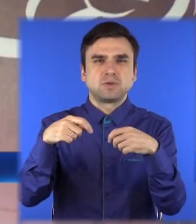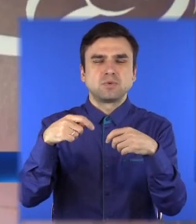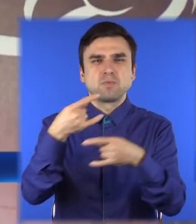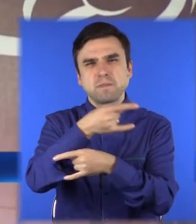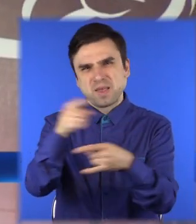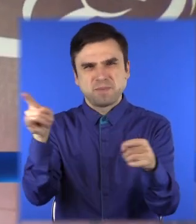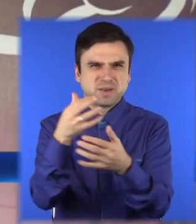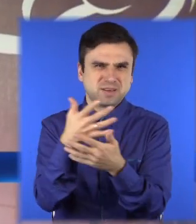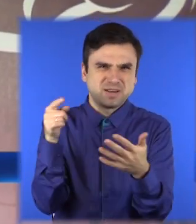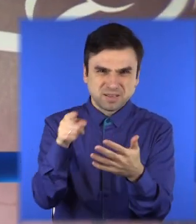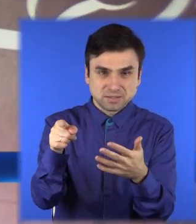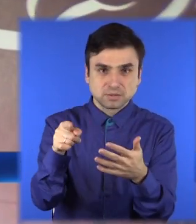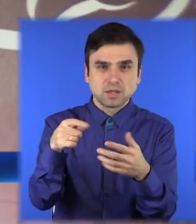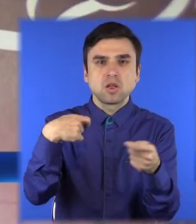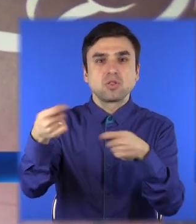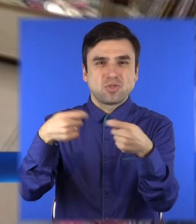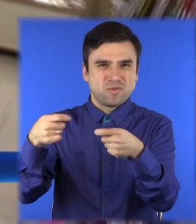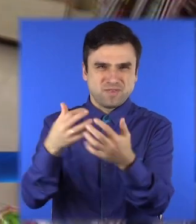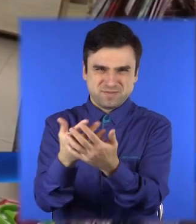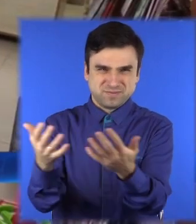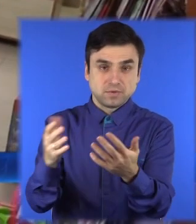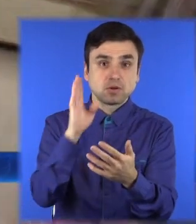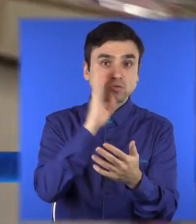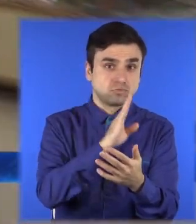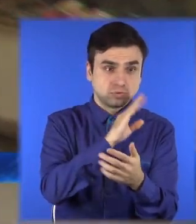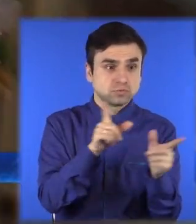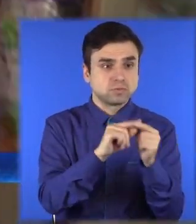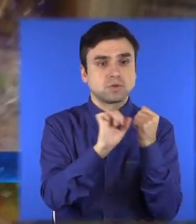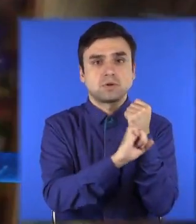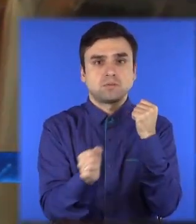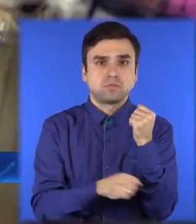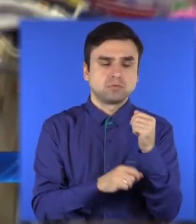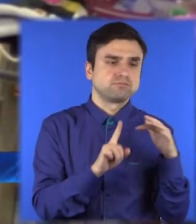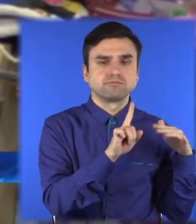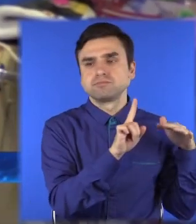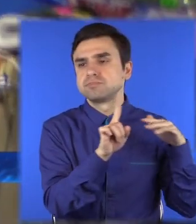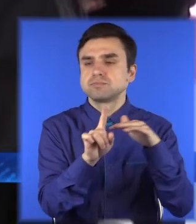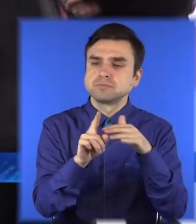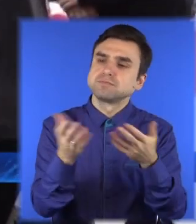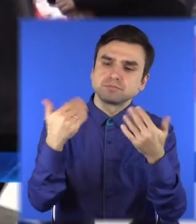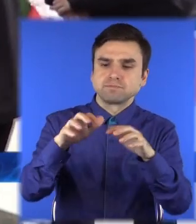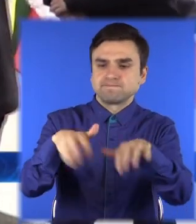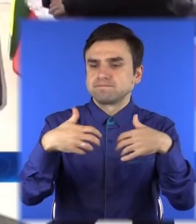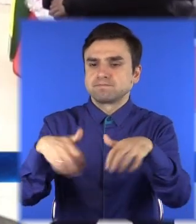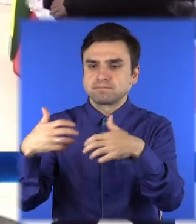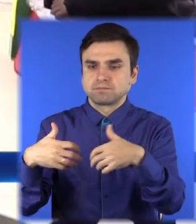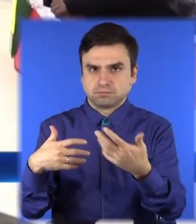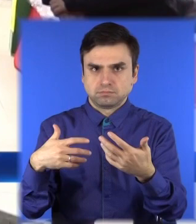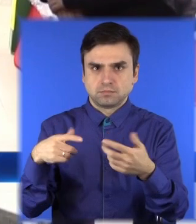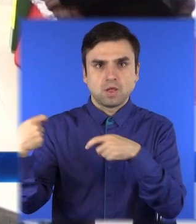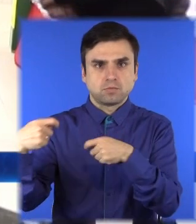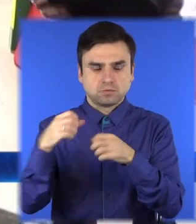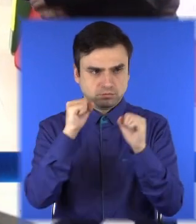вкрасти товар. Містянка разом з приведеними нею людьми почала виносити з крамниці меблі. Свої дії вона пояснювала тим,